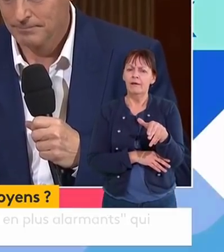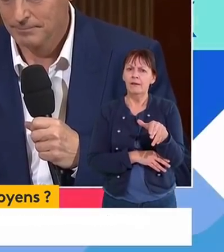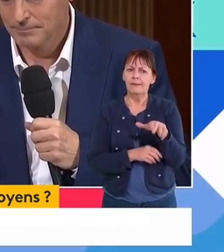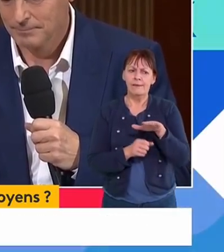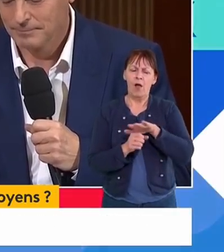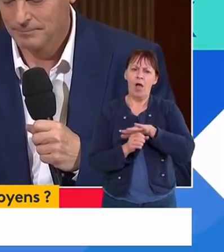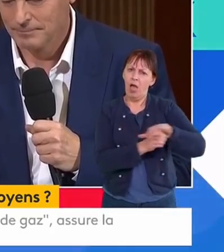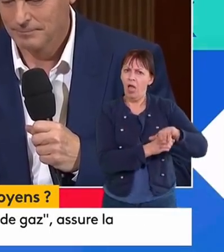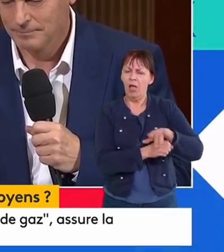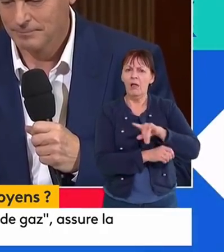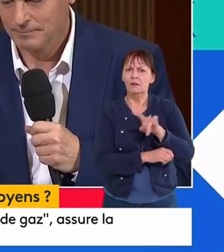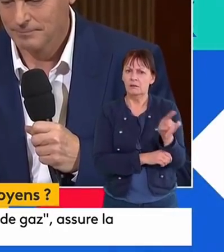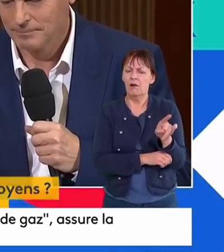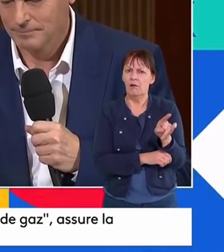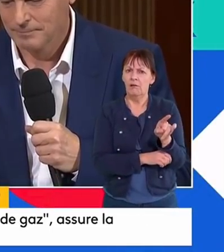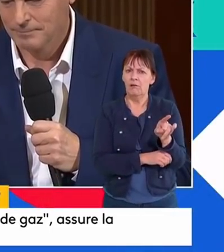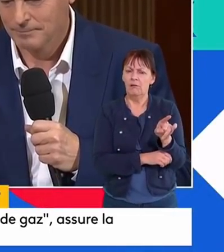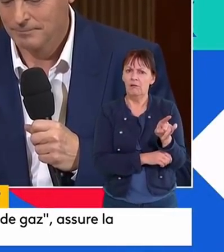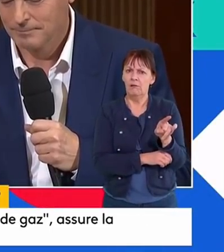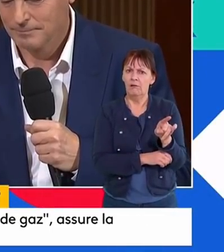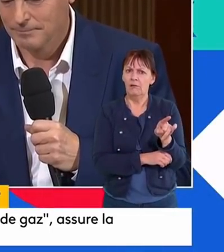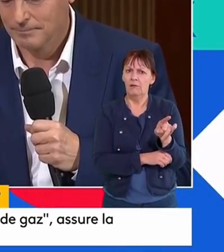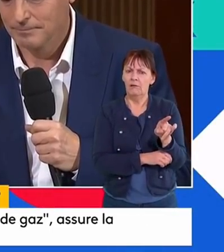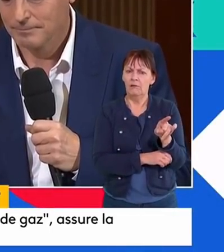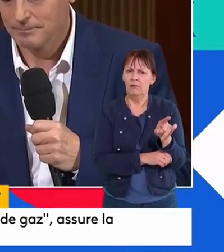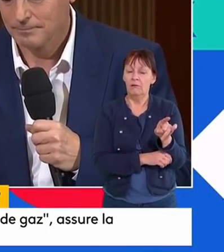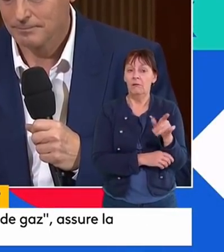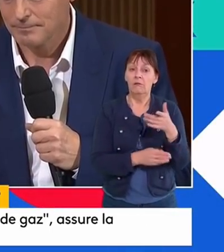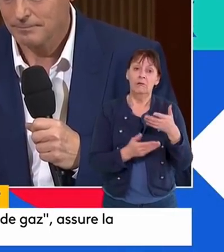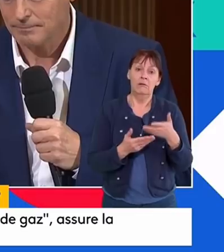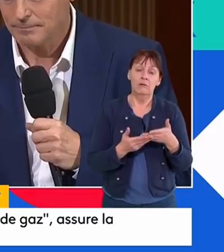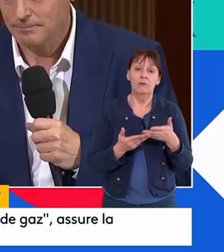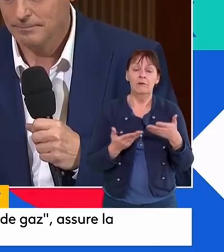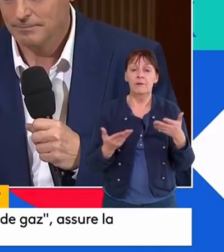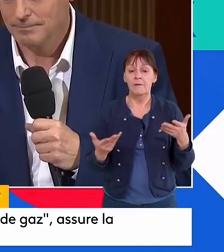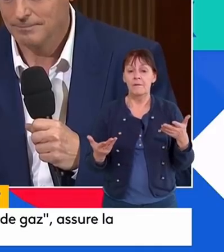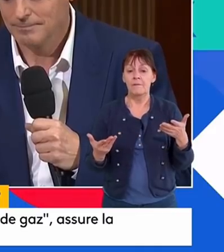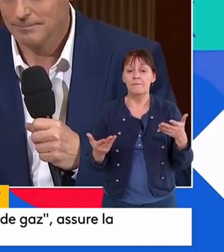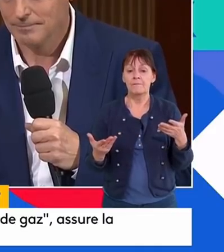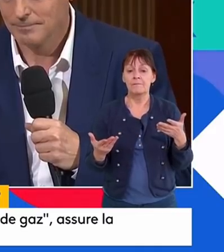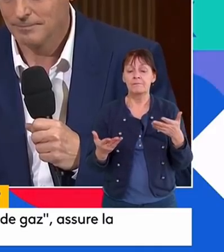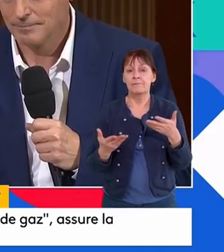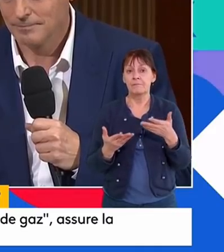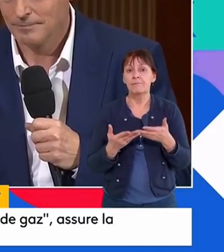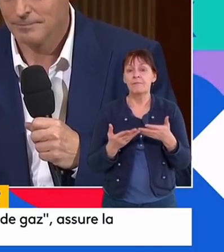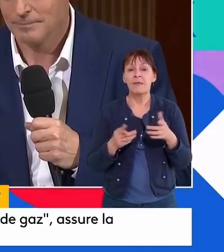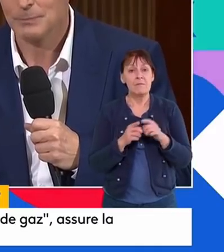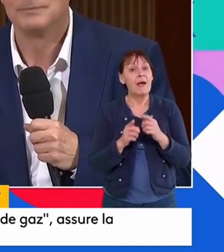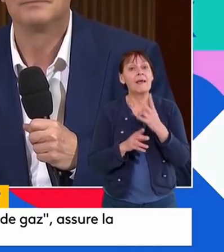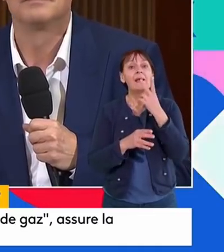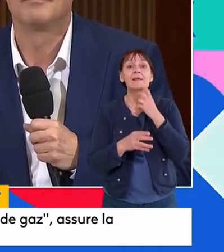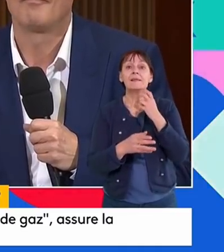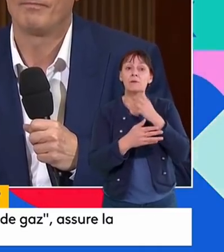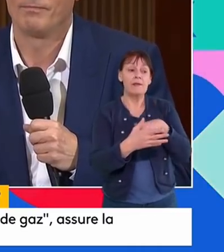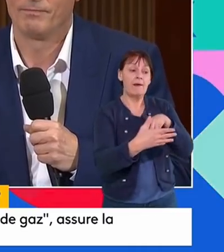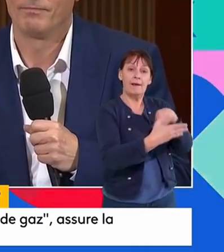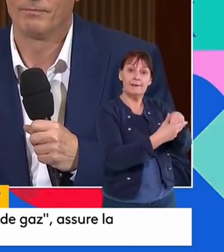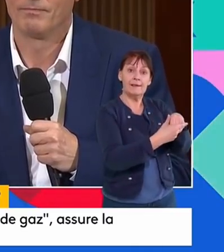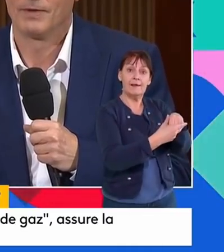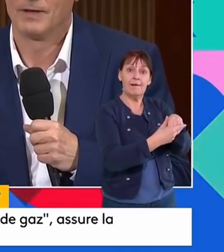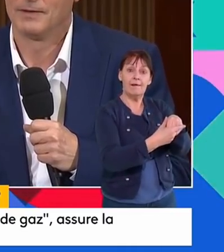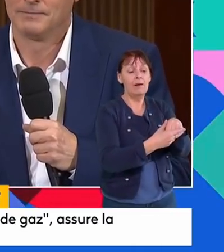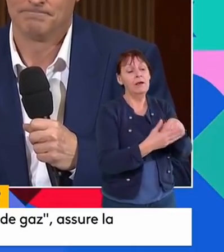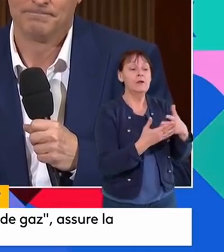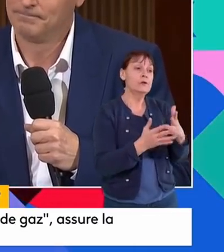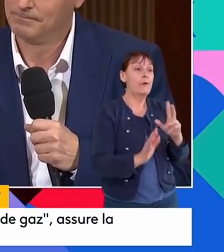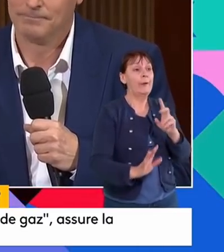pseudo-bonne conscience du gouvernement, ni le fait qu'il y ait l'intégration de citoyens, que ça ne soit pas non plus un faire-valoir, je